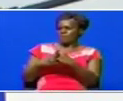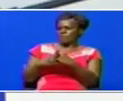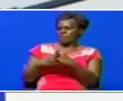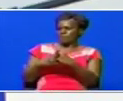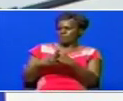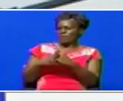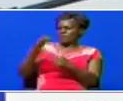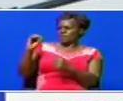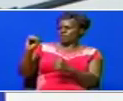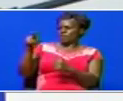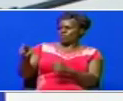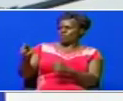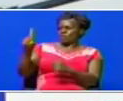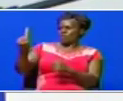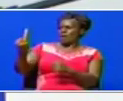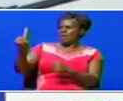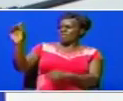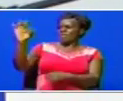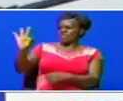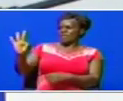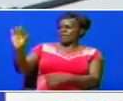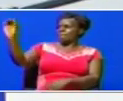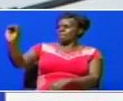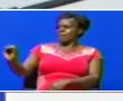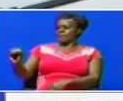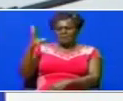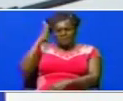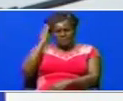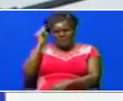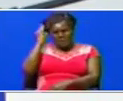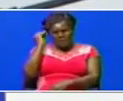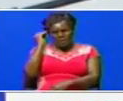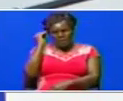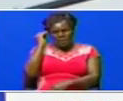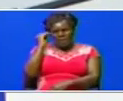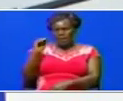159, that's 0.13%. Mohammed Dida,